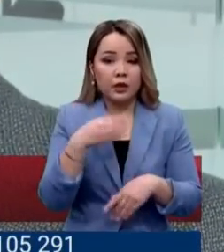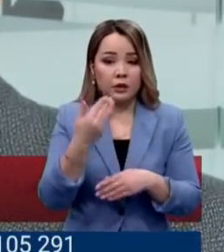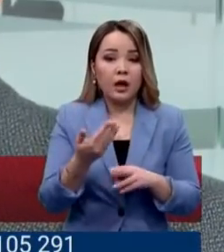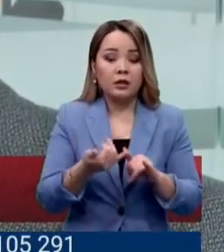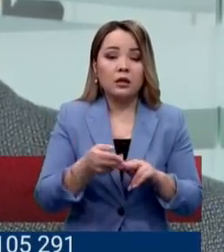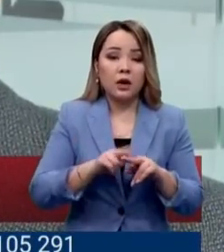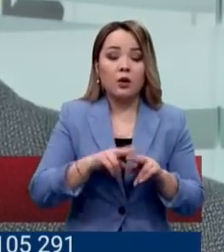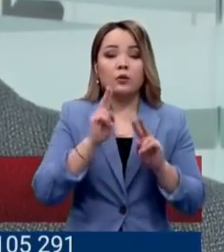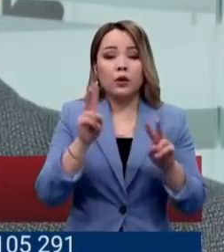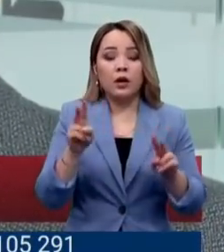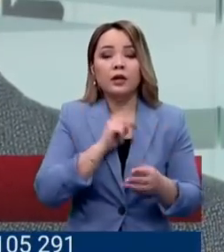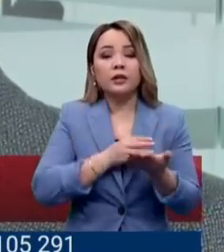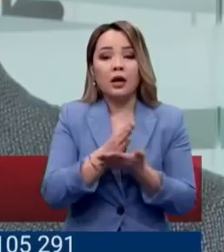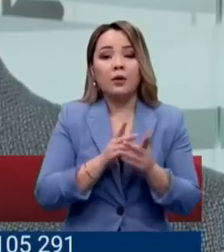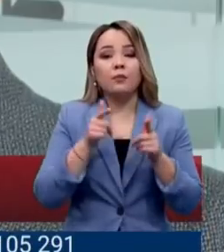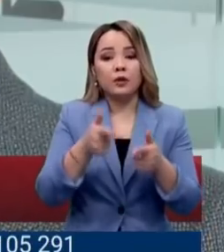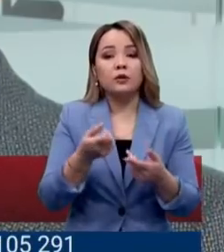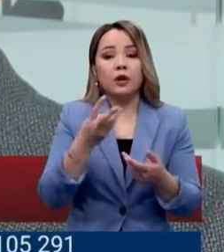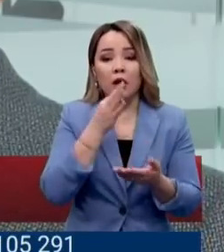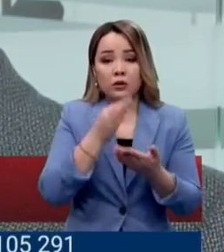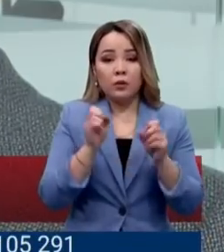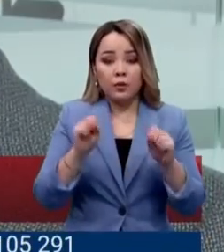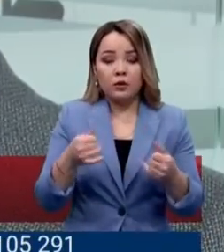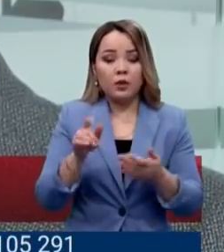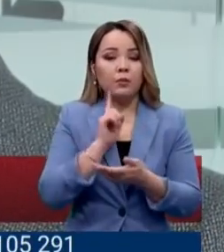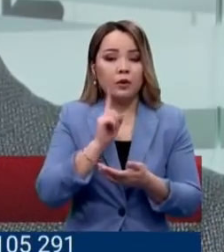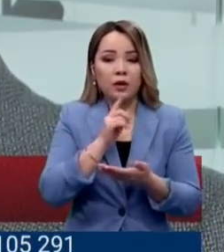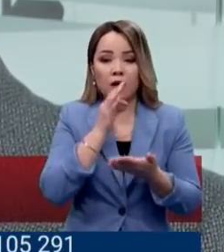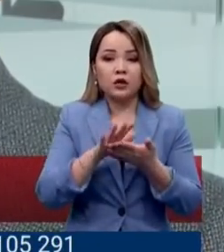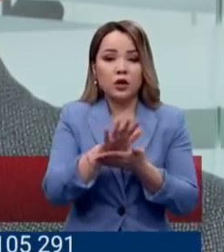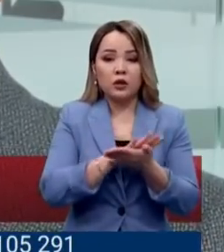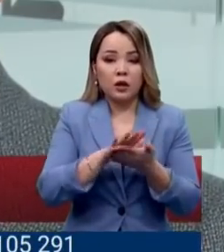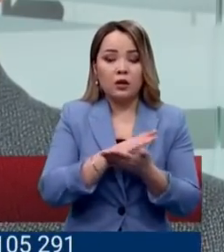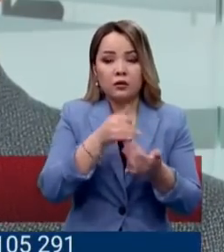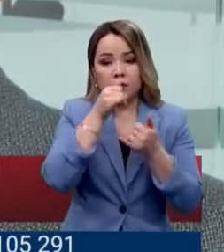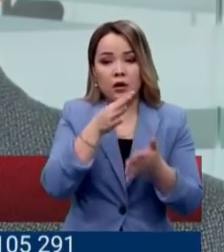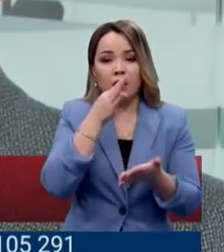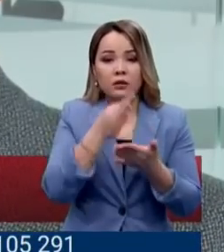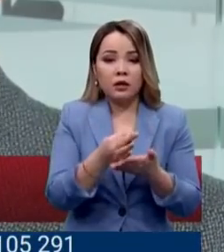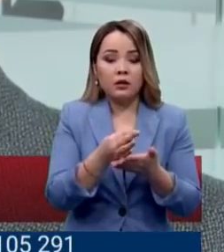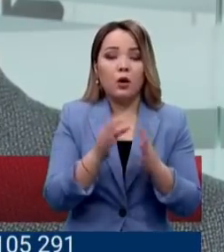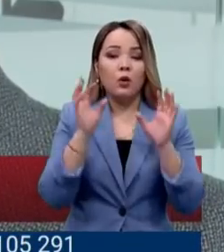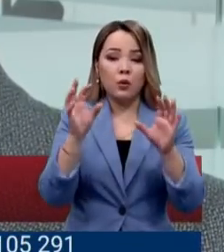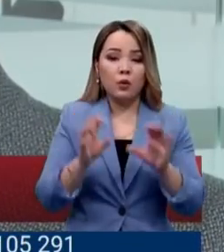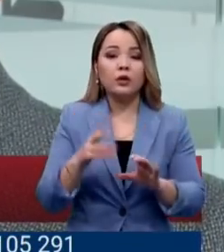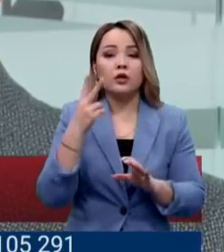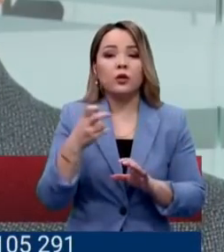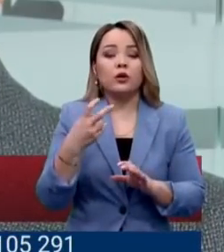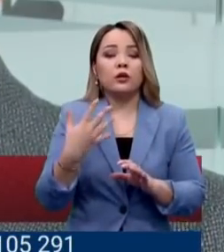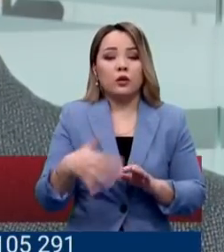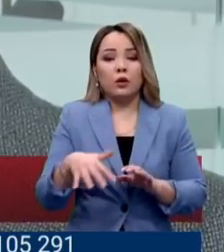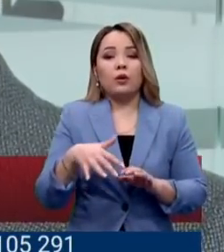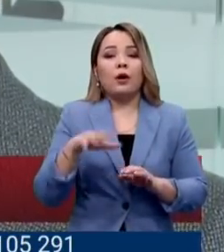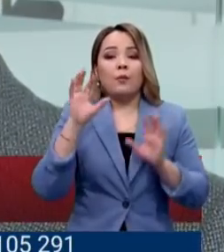Енді анықтаған шығарсыздар, неше қызметкерге түскен? Ол мәселені бойынша мен сізге қазір қылмыстық процессуалдық кодексінің 201-ші бабына